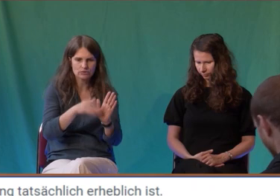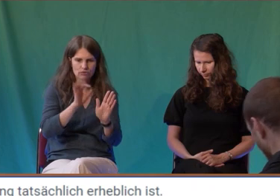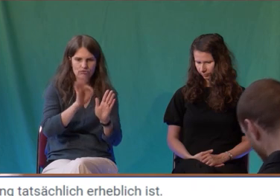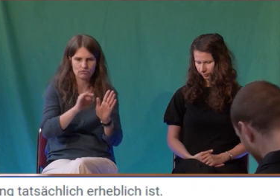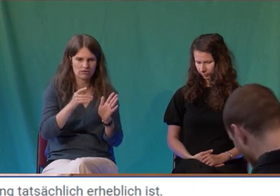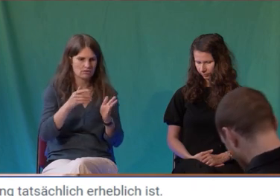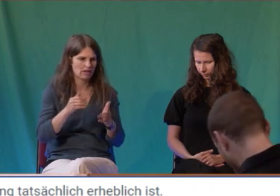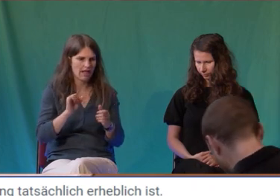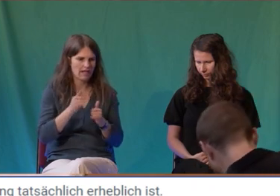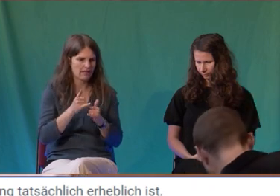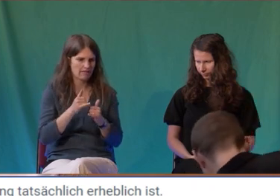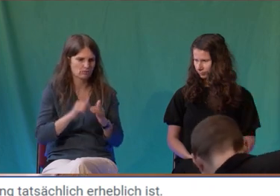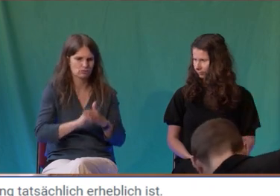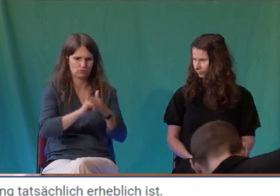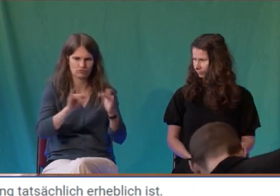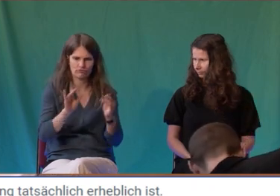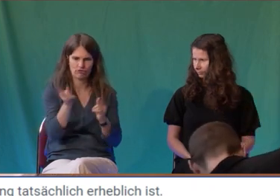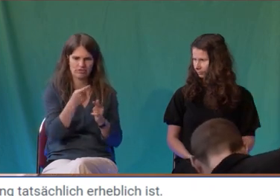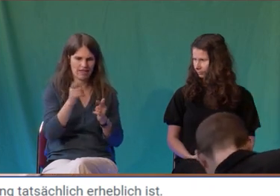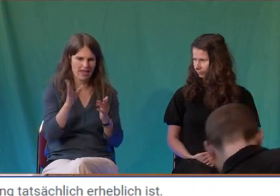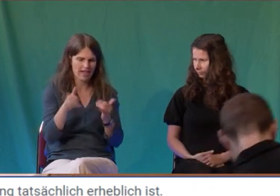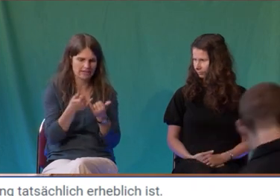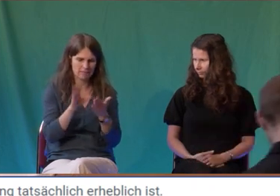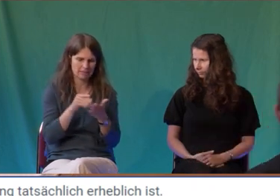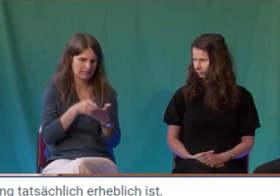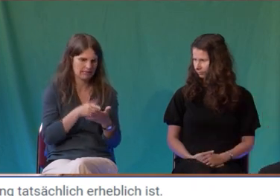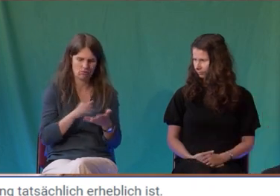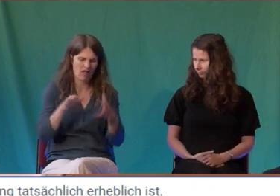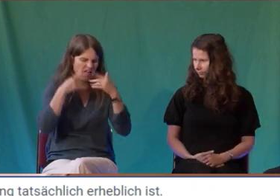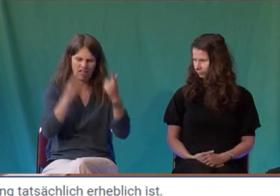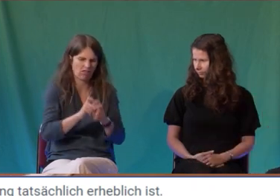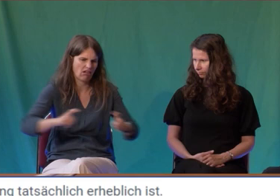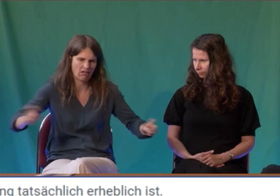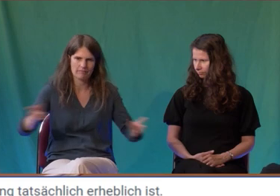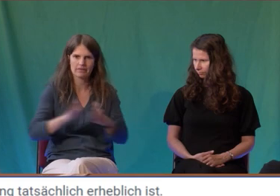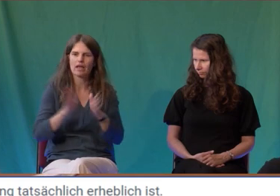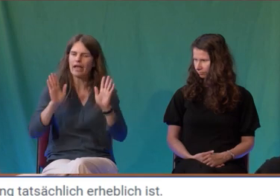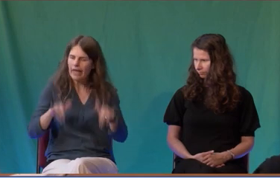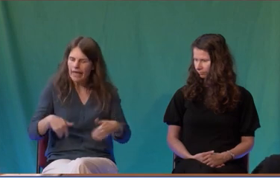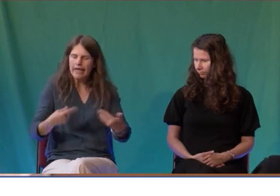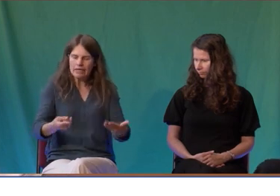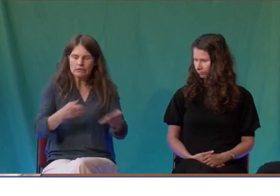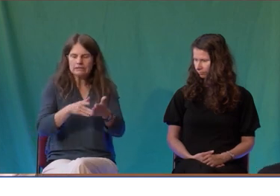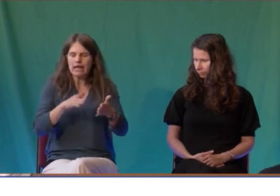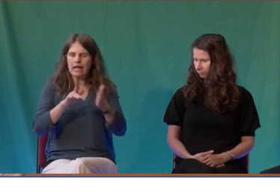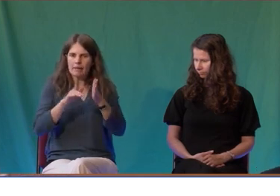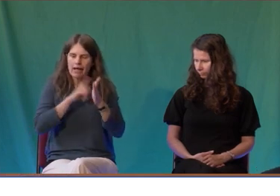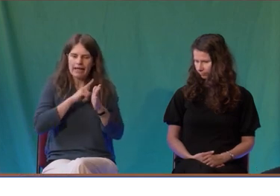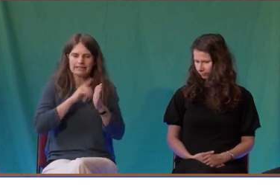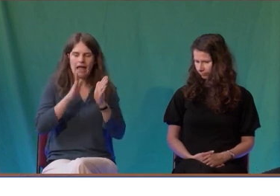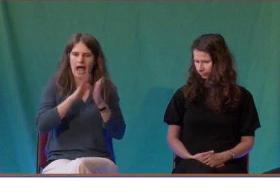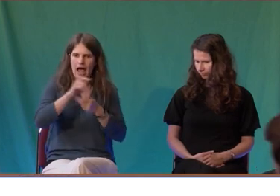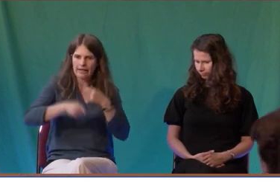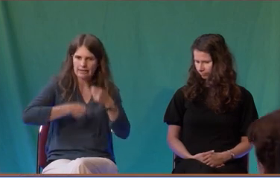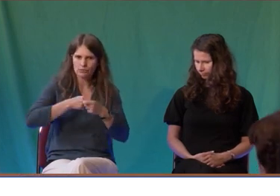Behinderung ein gutes Papier das Leistungsträger und leistungserbringen eigentlich Handlungsrichtlinien